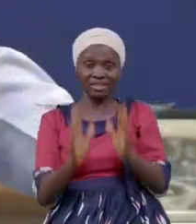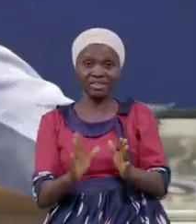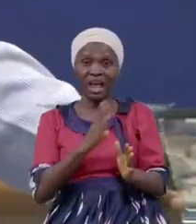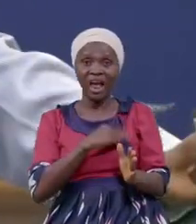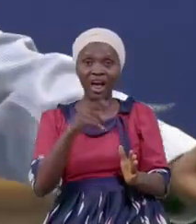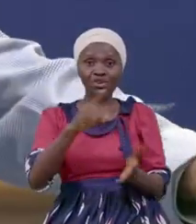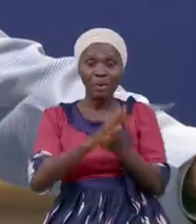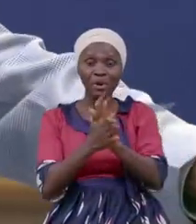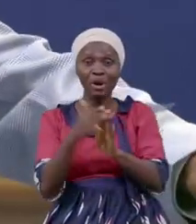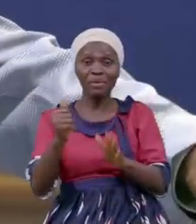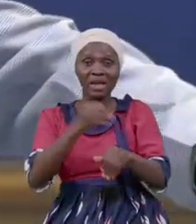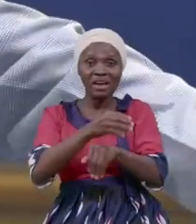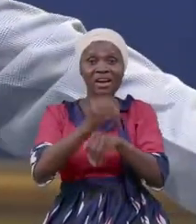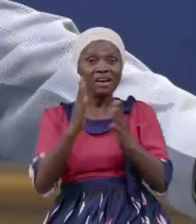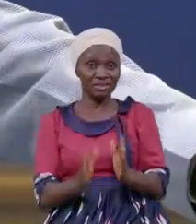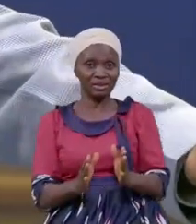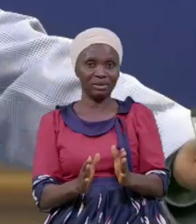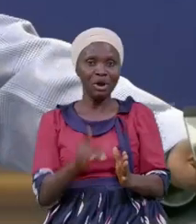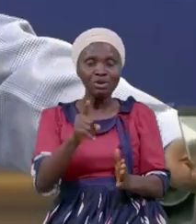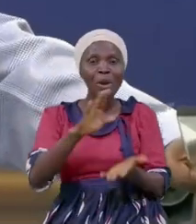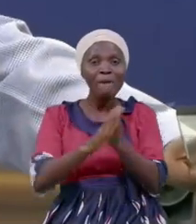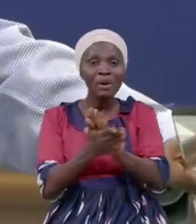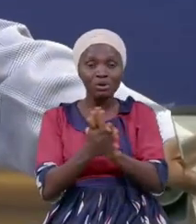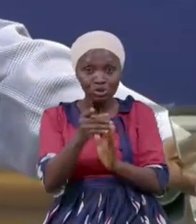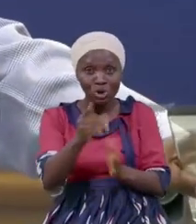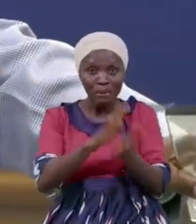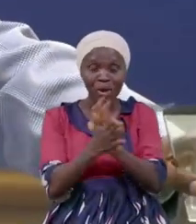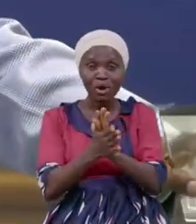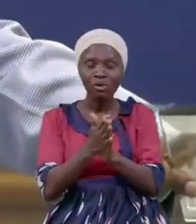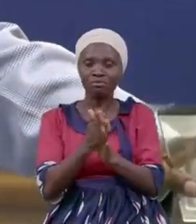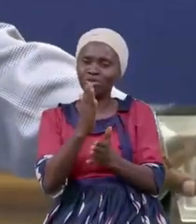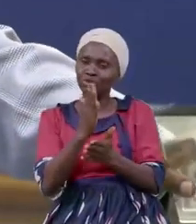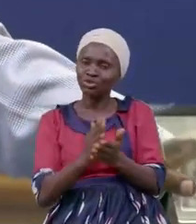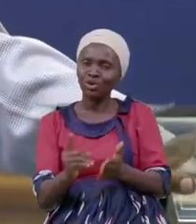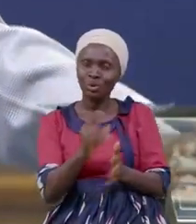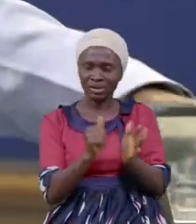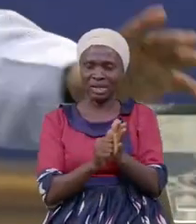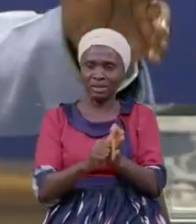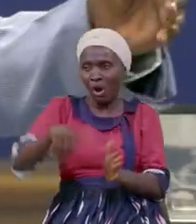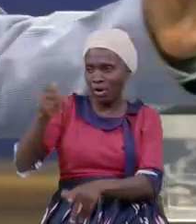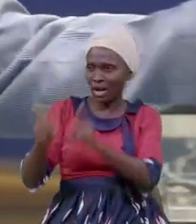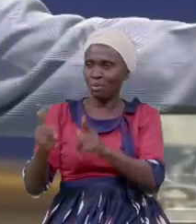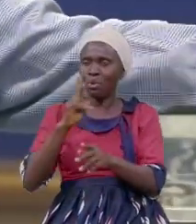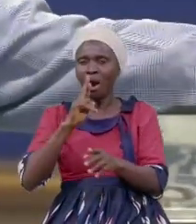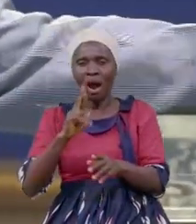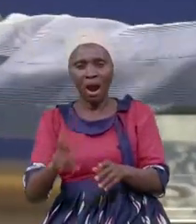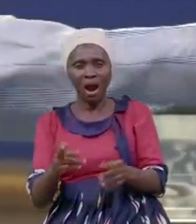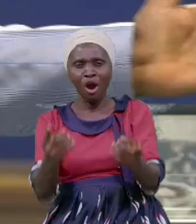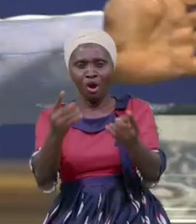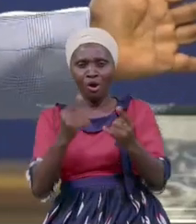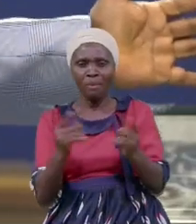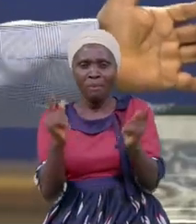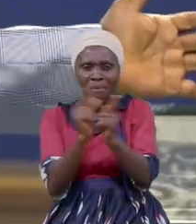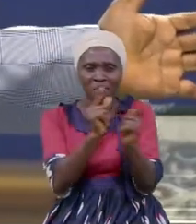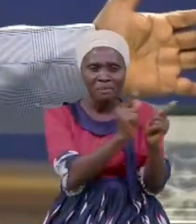le monde va regarder quand che une Parole de Sagesse et quand vous vous aurez atteint ce niveau-là il y